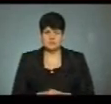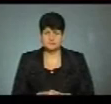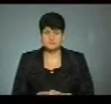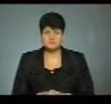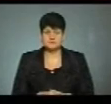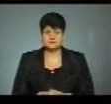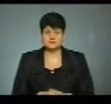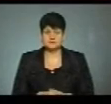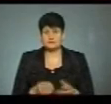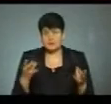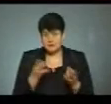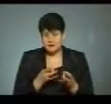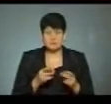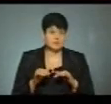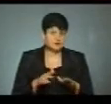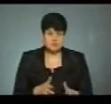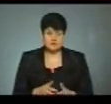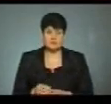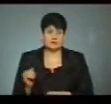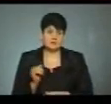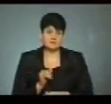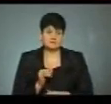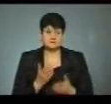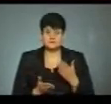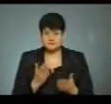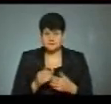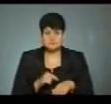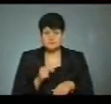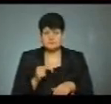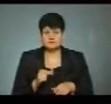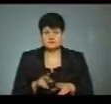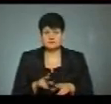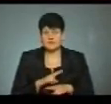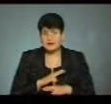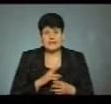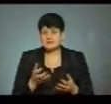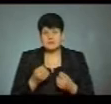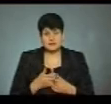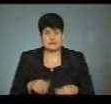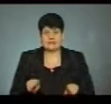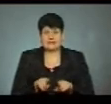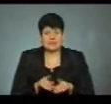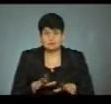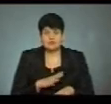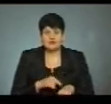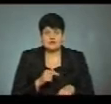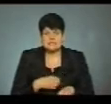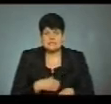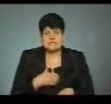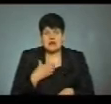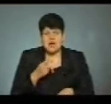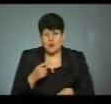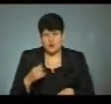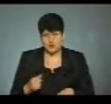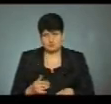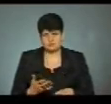Тобто треба діяти, і якось навіть відчуття смерті не сприймалося так. Було відчуття тільки страху, не доведе